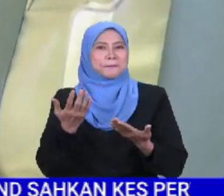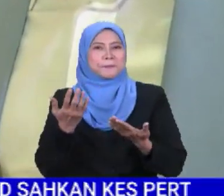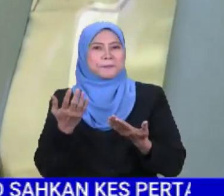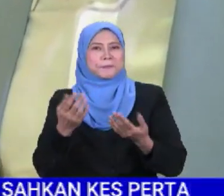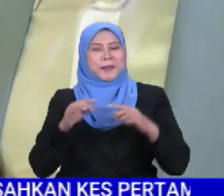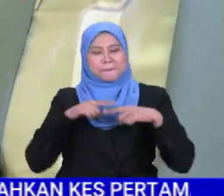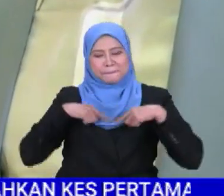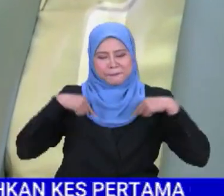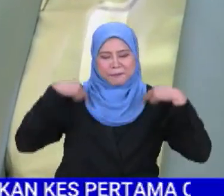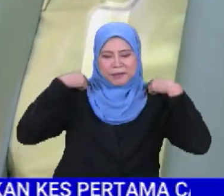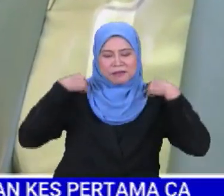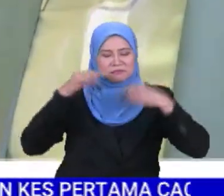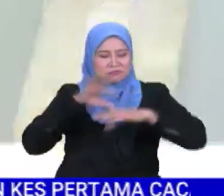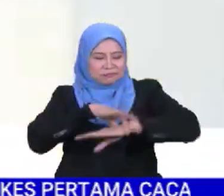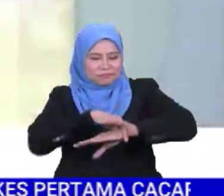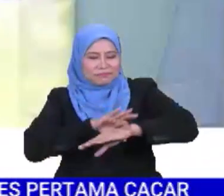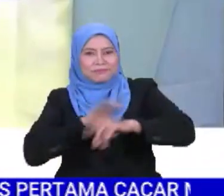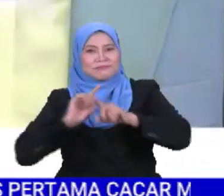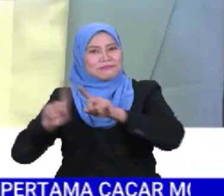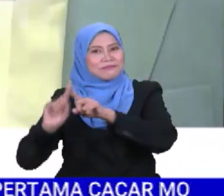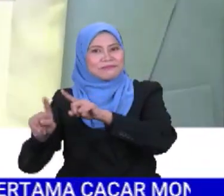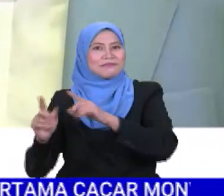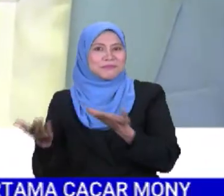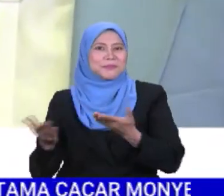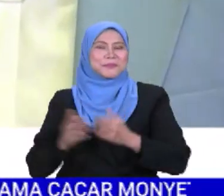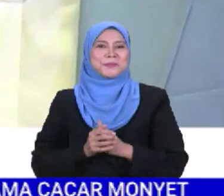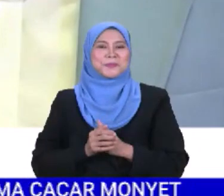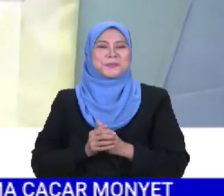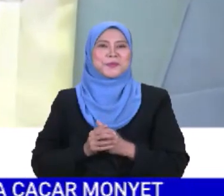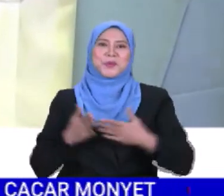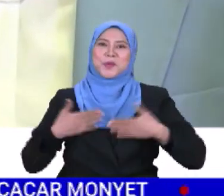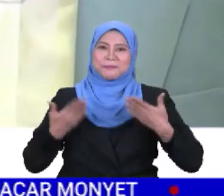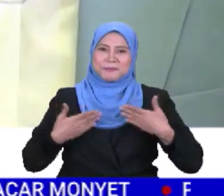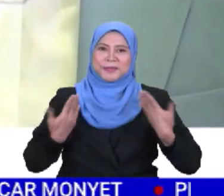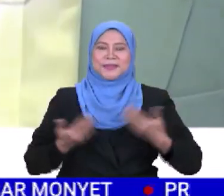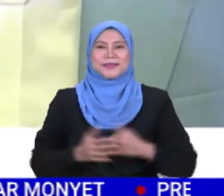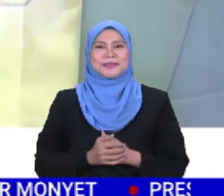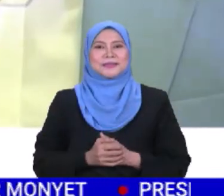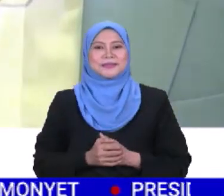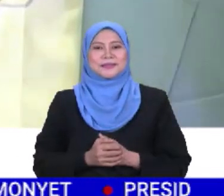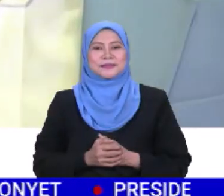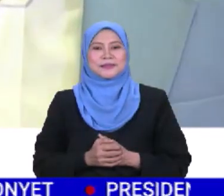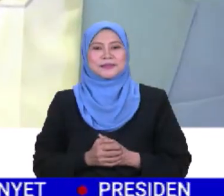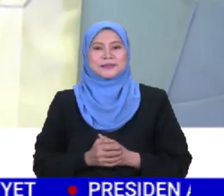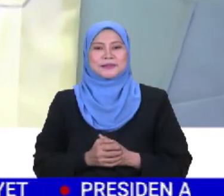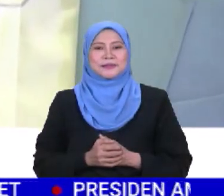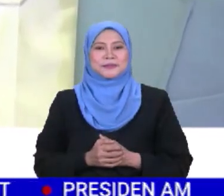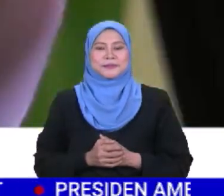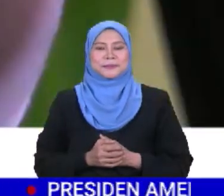boleh meriangkan hidup seseorang. Koleksi ini kami ingin mencari